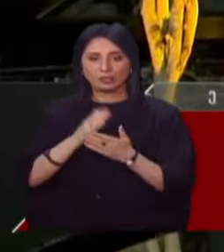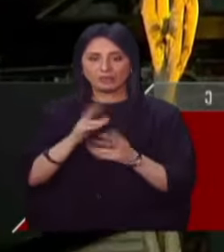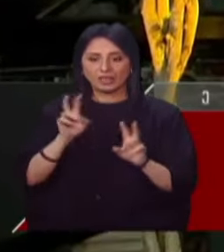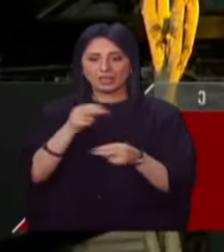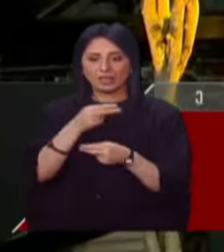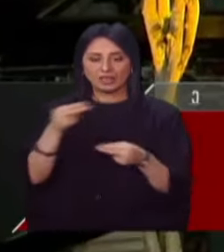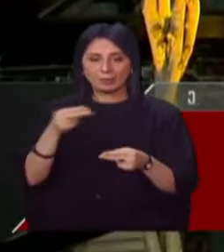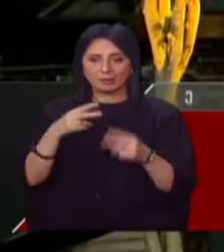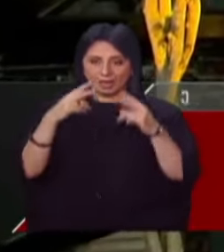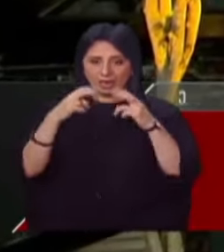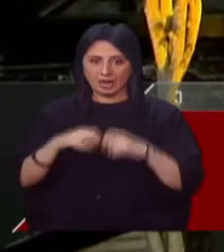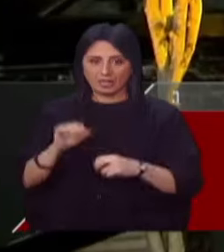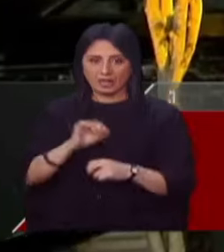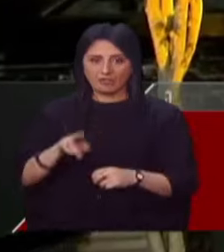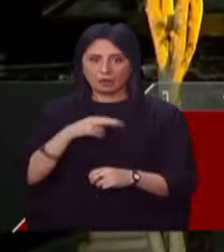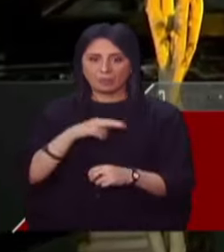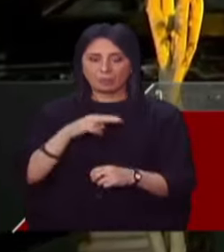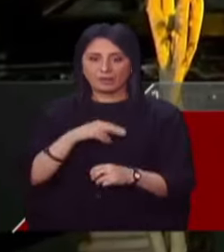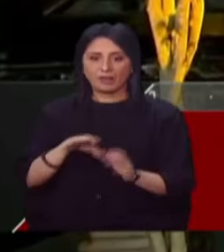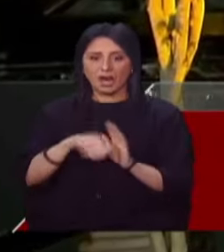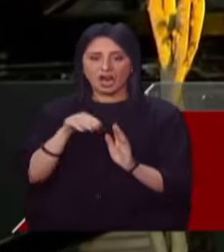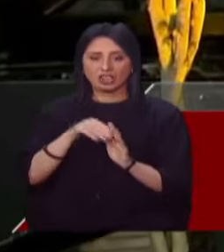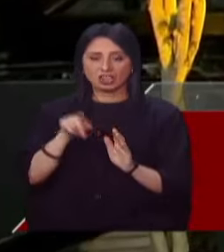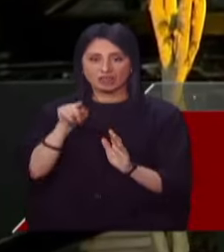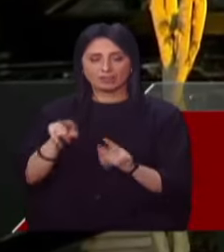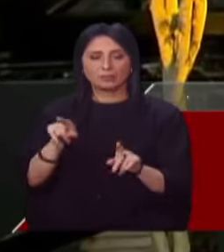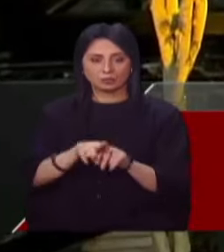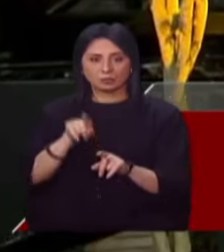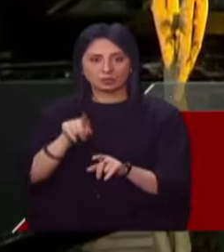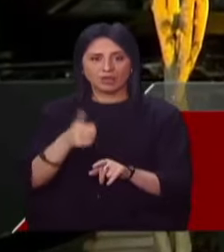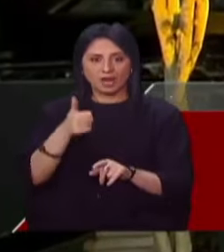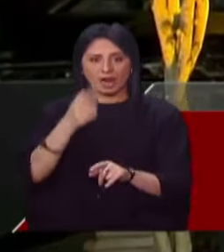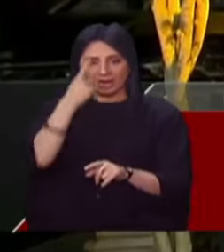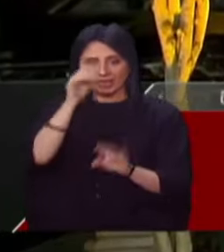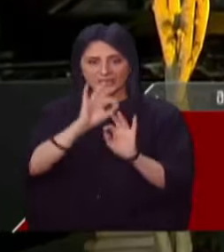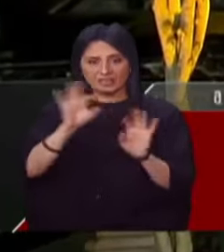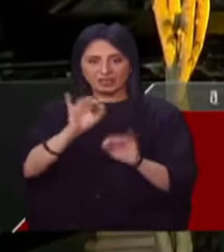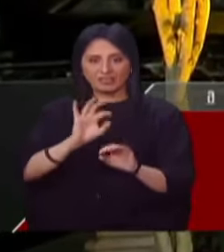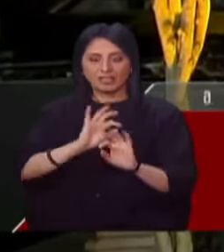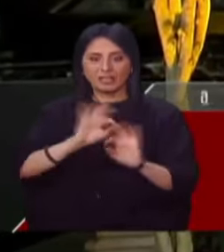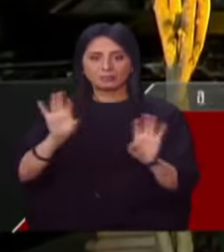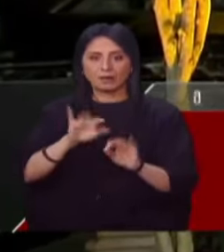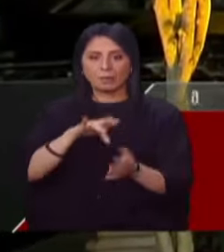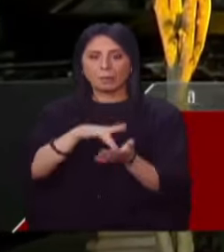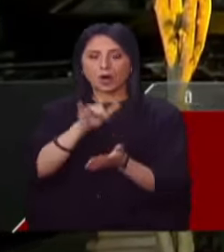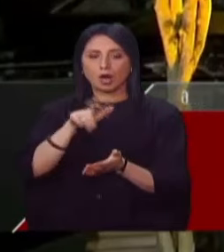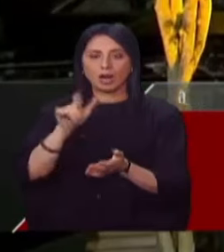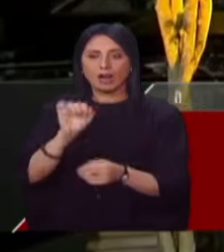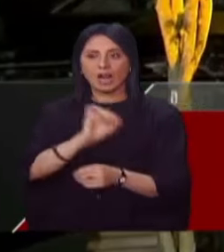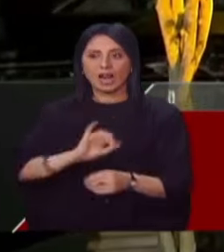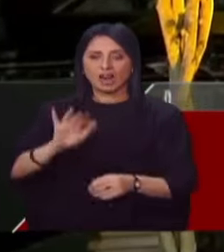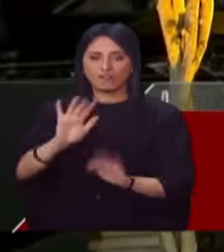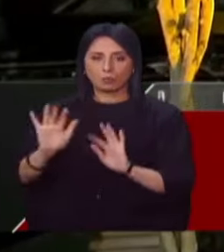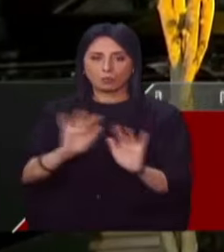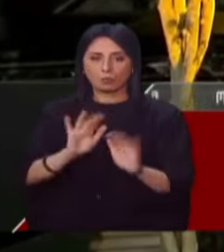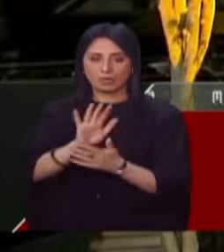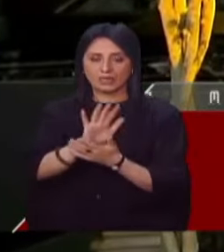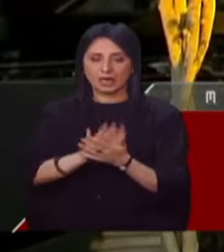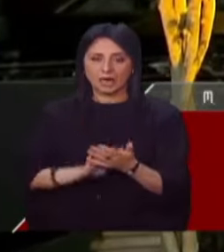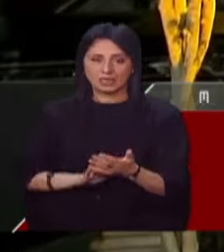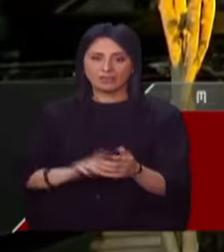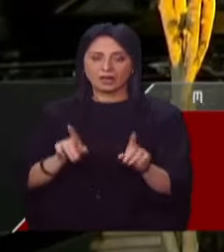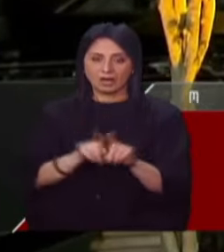თემა, რომელიც განიხილება ევროპარლამენტის არჩევნების კონტექსტში. ჩვენ კარგი გზავნილი უნდა გავგზავნოთ ჩვენს მოქალაქეებს ევროპული პროცესის